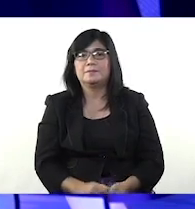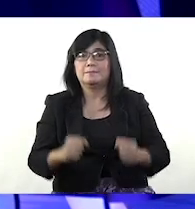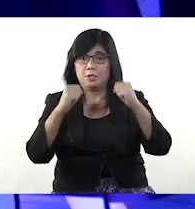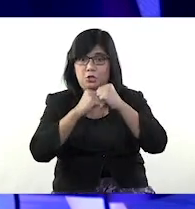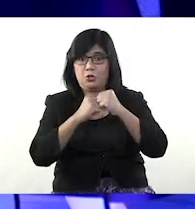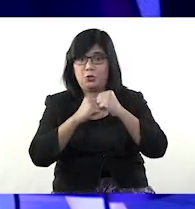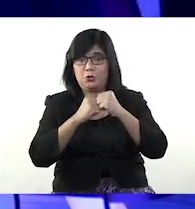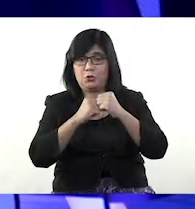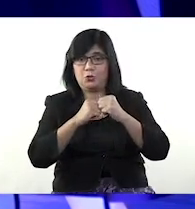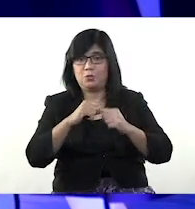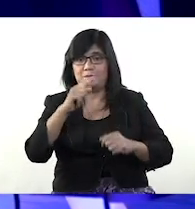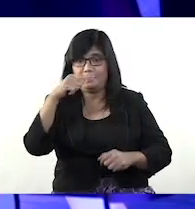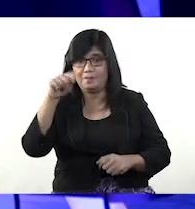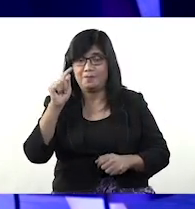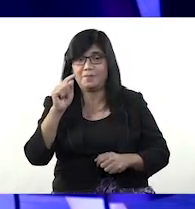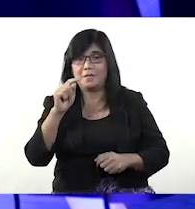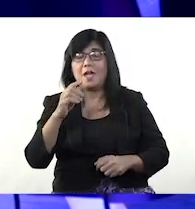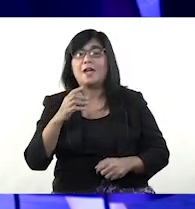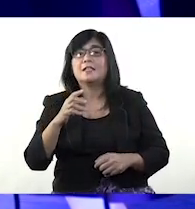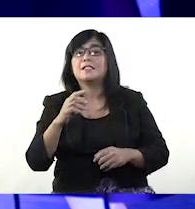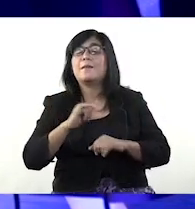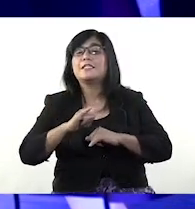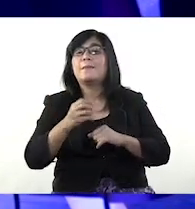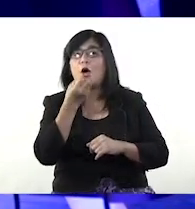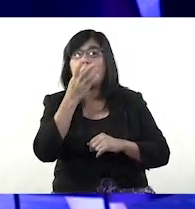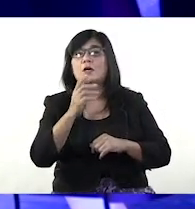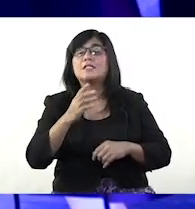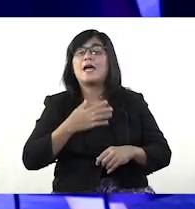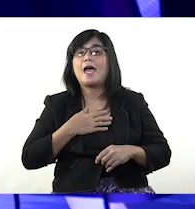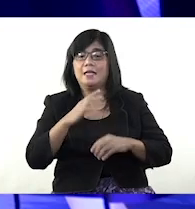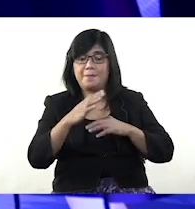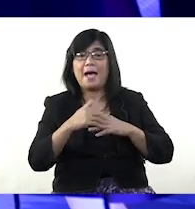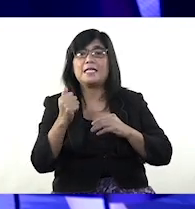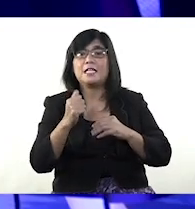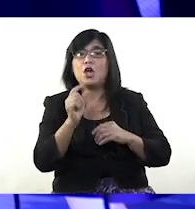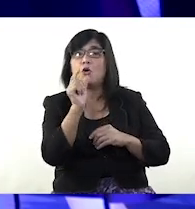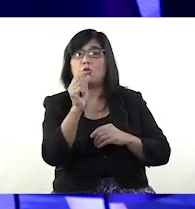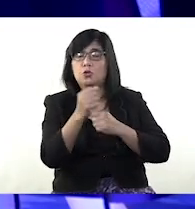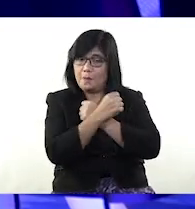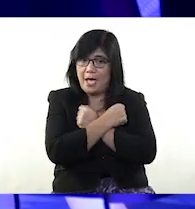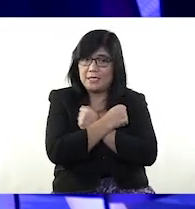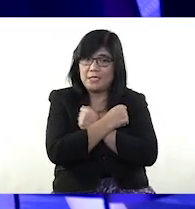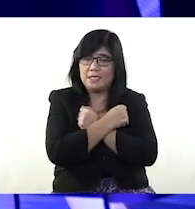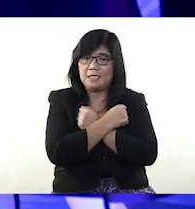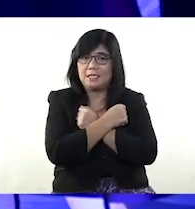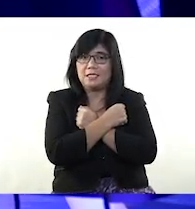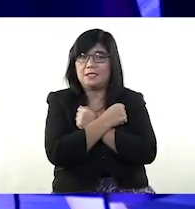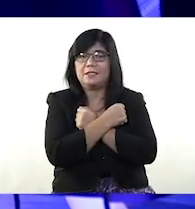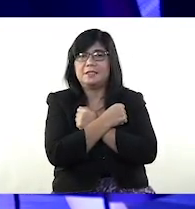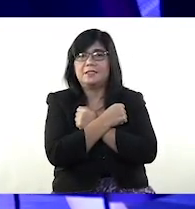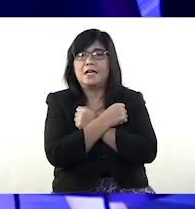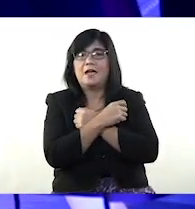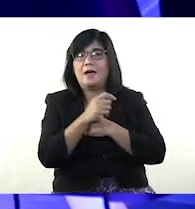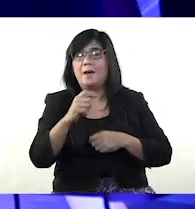saya sama-sama ya saya dipanggil oh Hai untuk mengasihi Hai